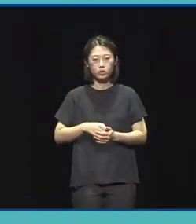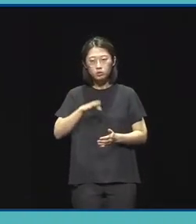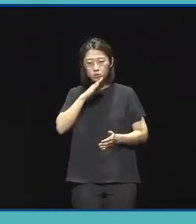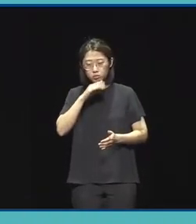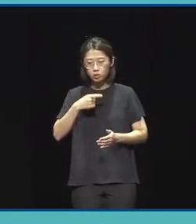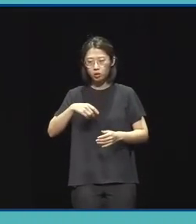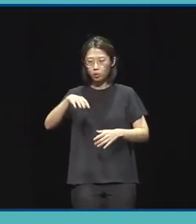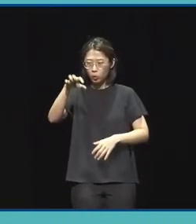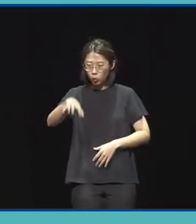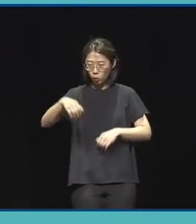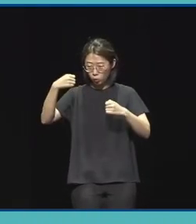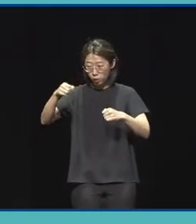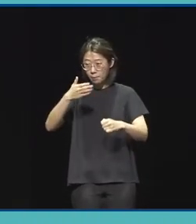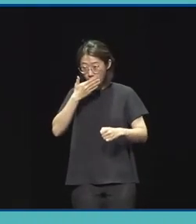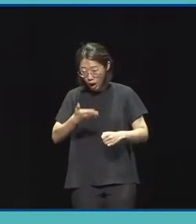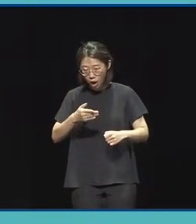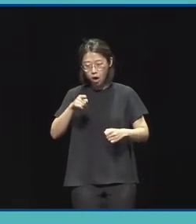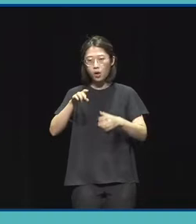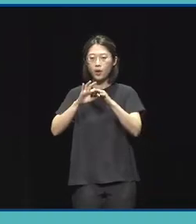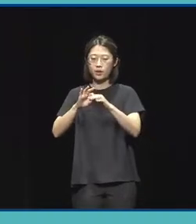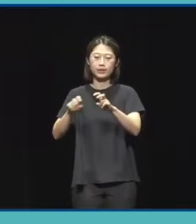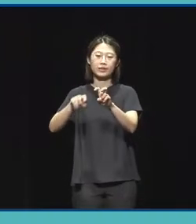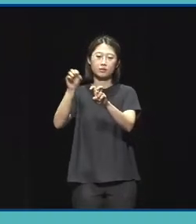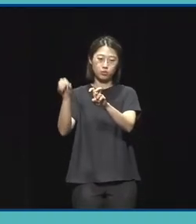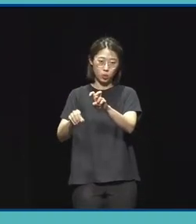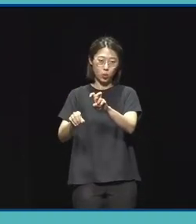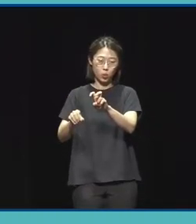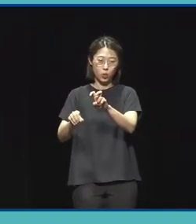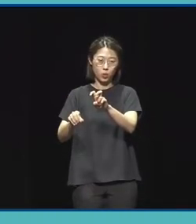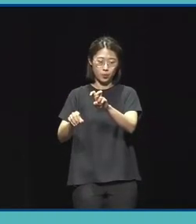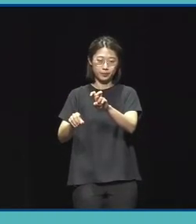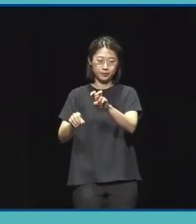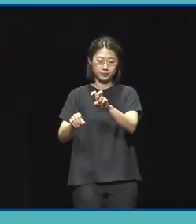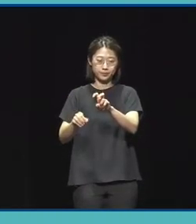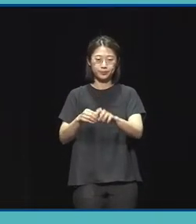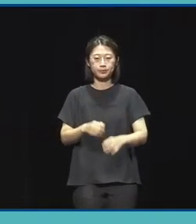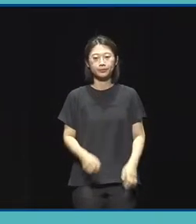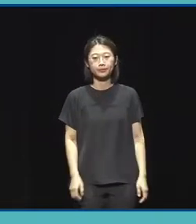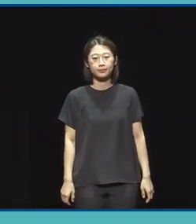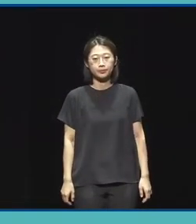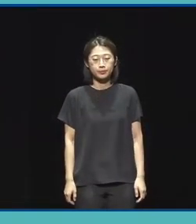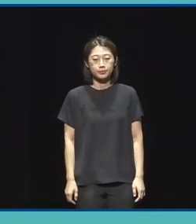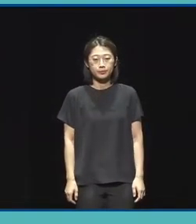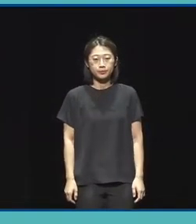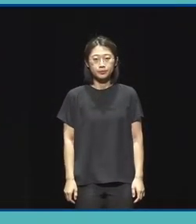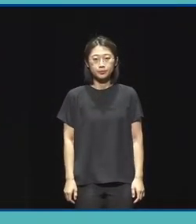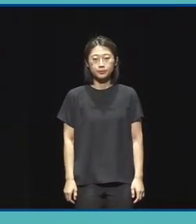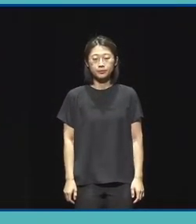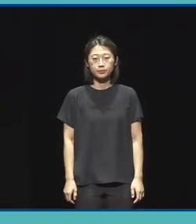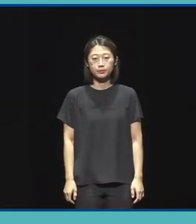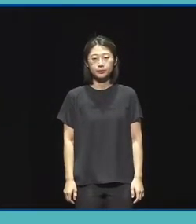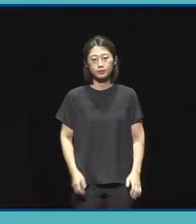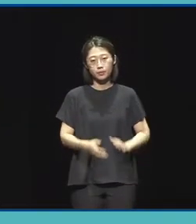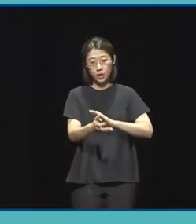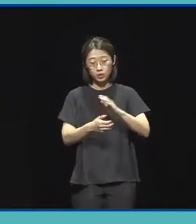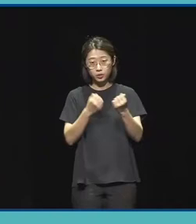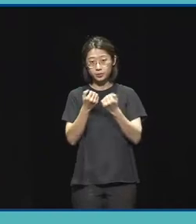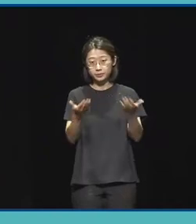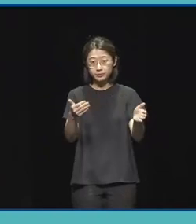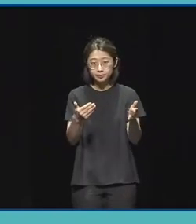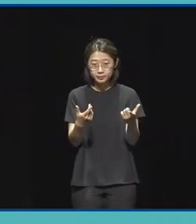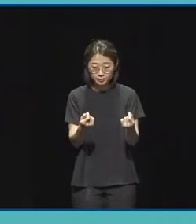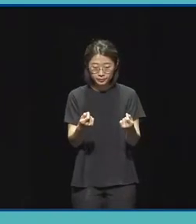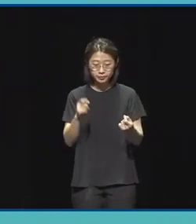가능성을 20% 구성을 해서 저희가 심의를 하게 되겠습니다 아까 말씀드린 바와